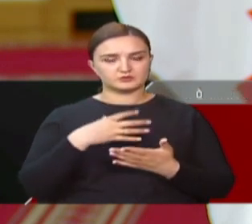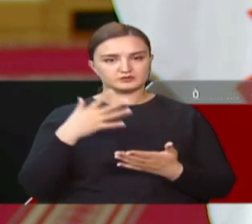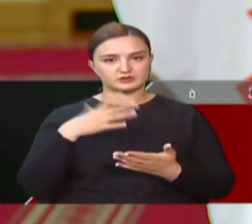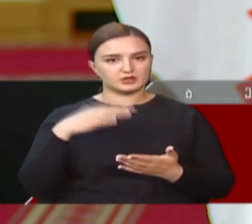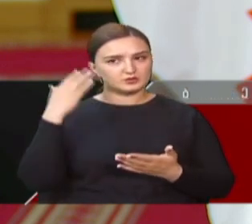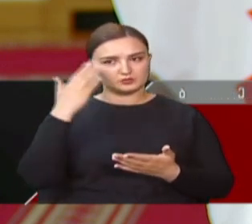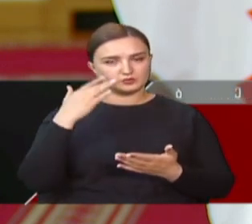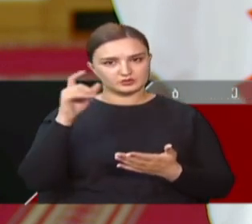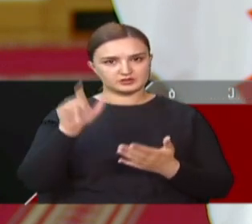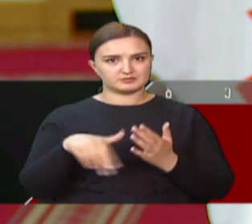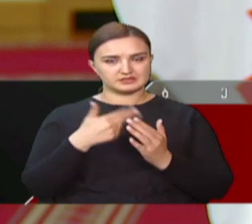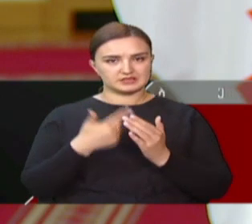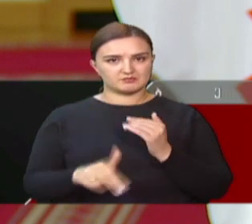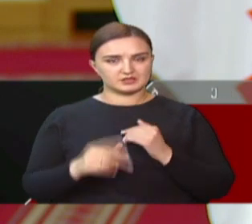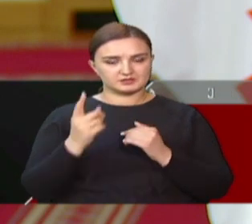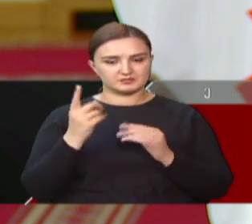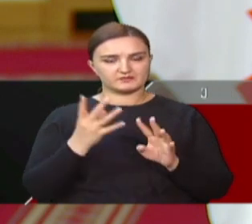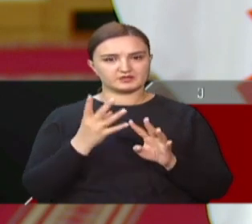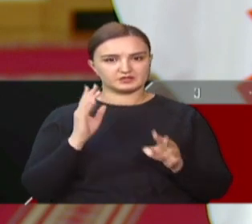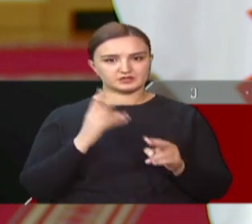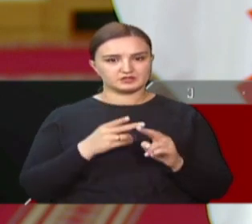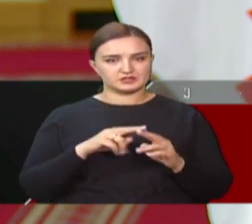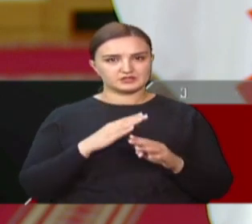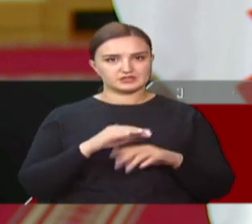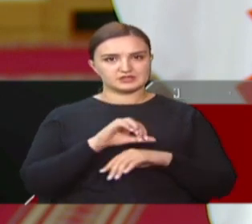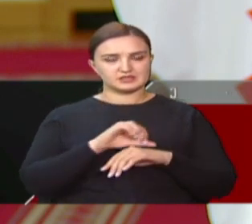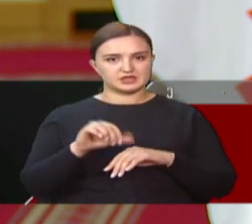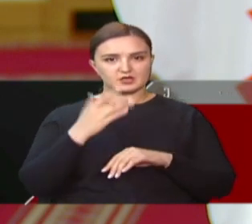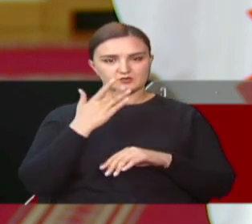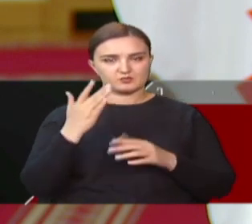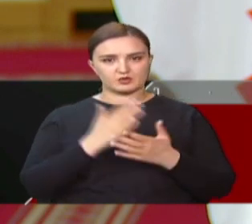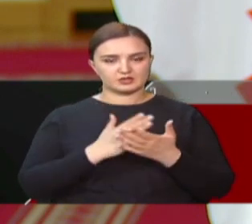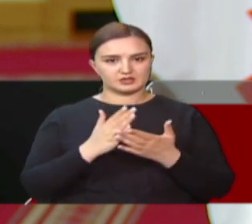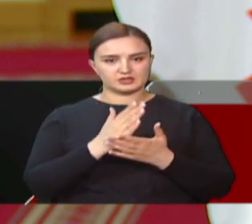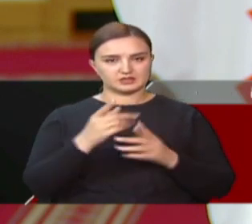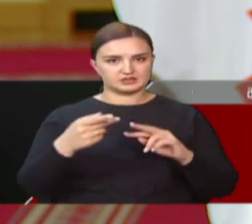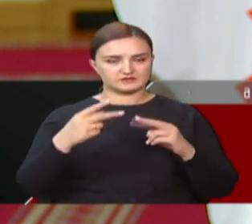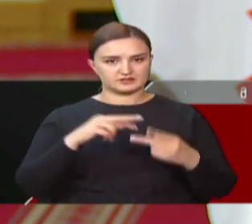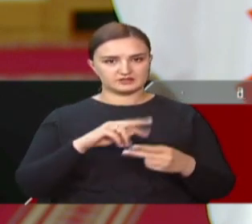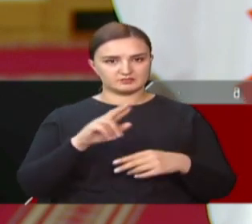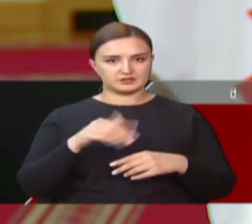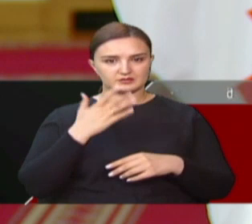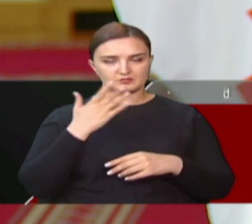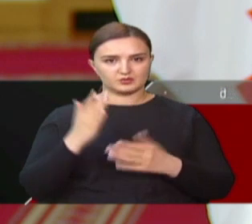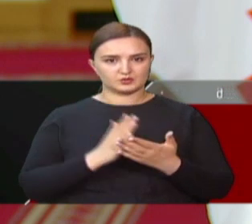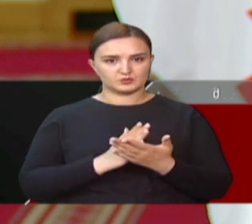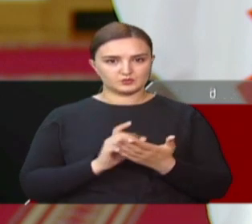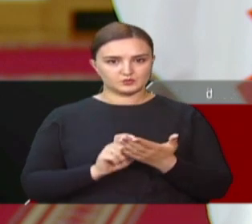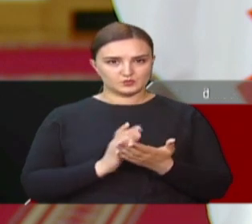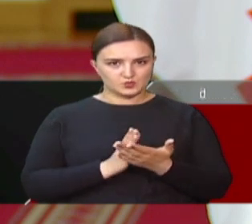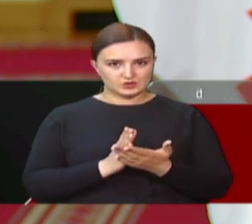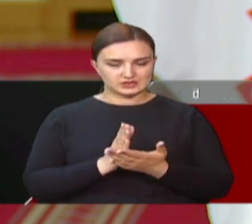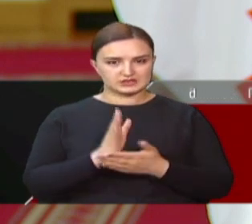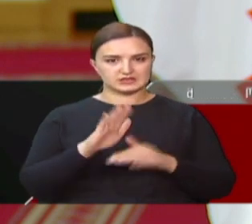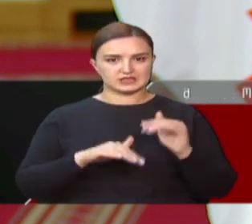ოცნების ჩამოცილება, რომ პირველ რიგში ეს არის საგარეო პოლიტიკური ვექტორის ცვლილება და საგარეო პოლიტიკური კურსის ძალიან